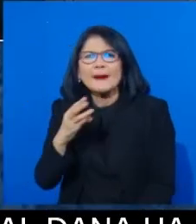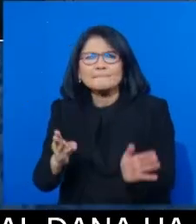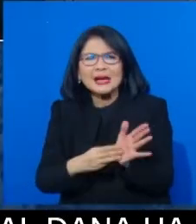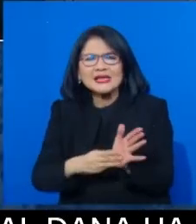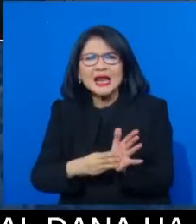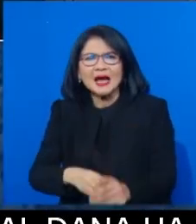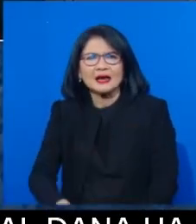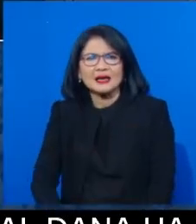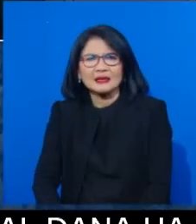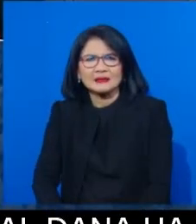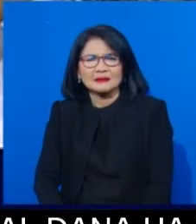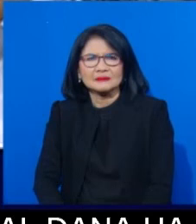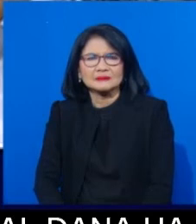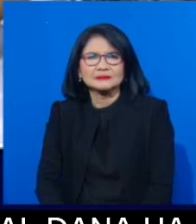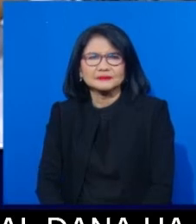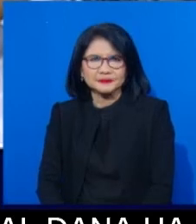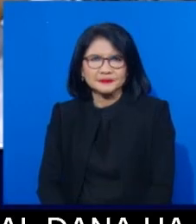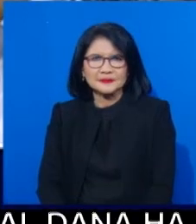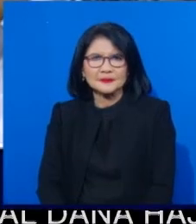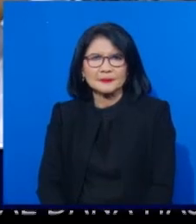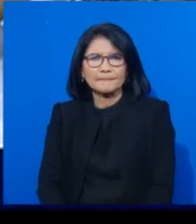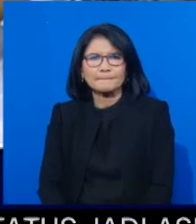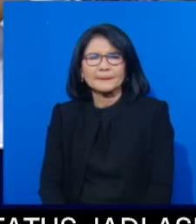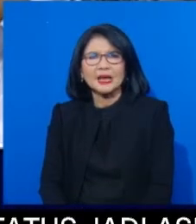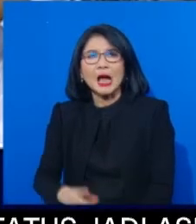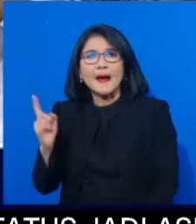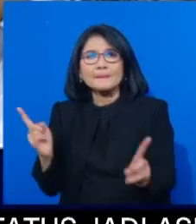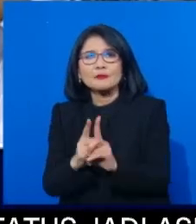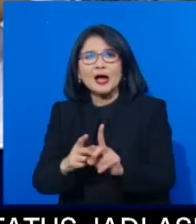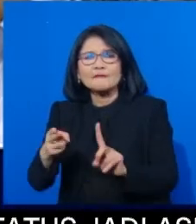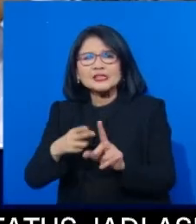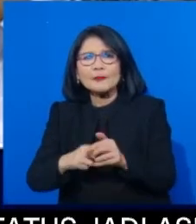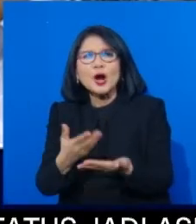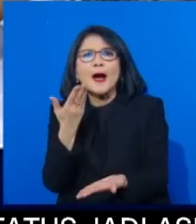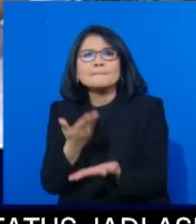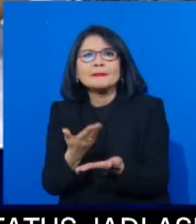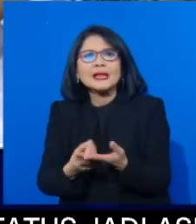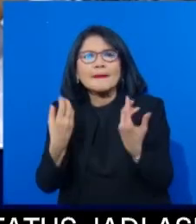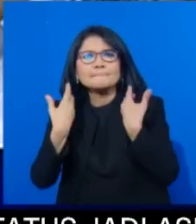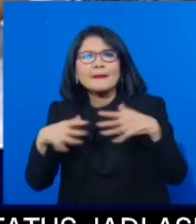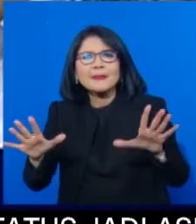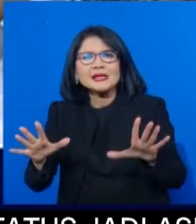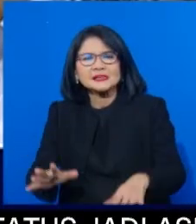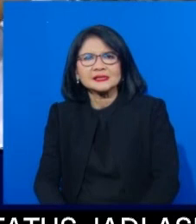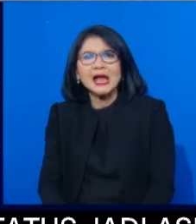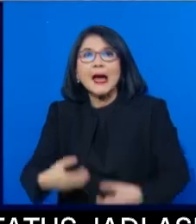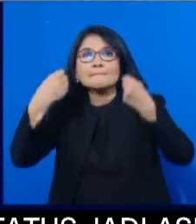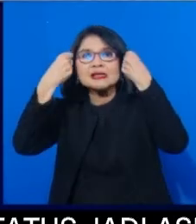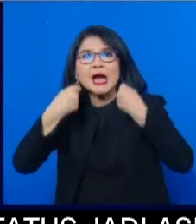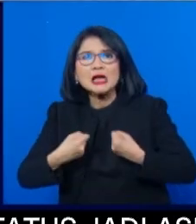dan Putri Chandrawati. Pengacara Verdi Sambo juga meminta kliennya dibebaskan dari tuntutan penjara seumur